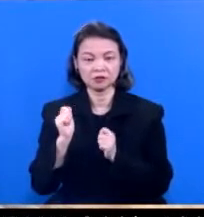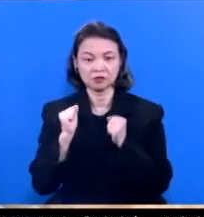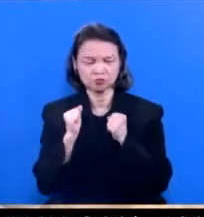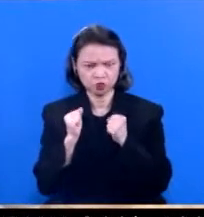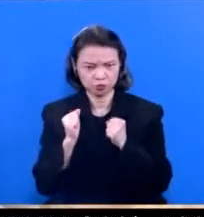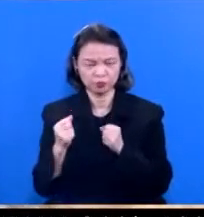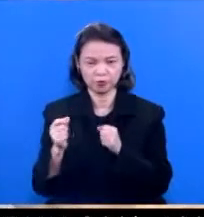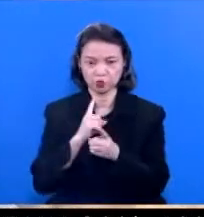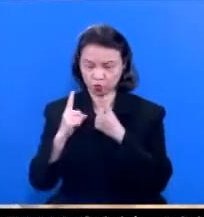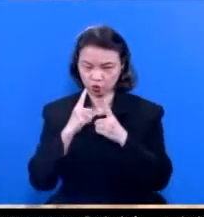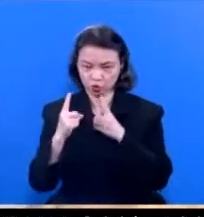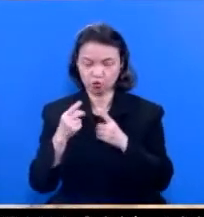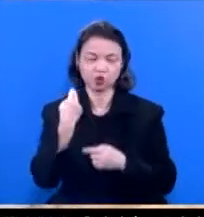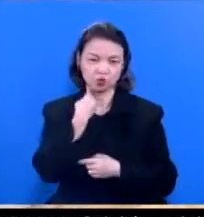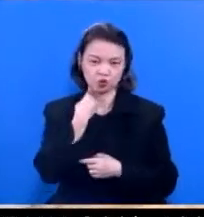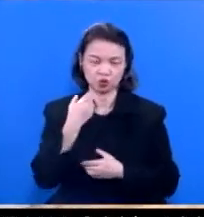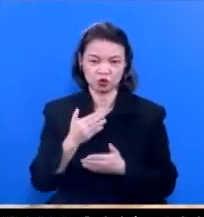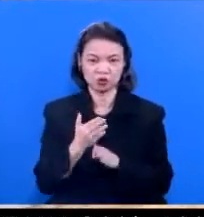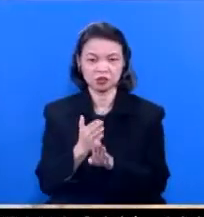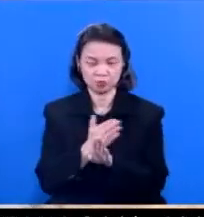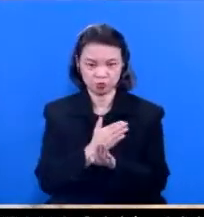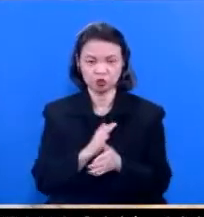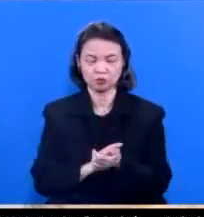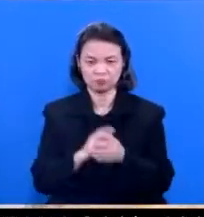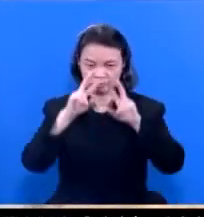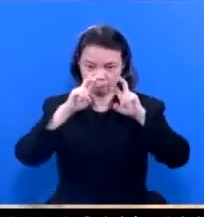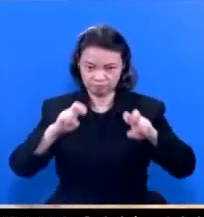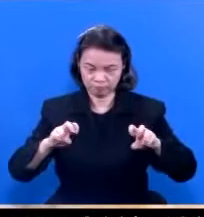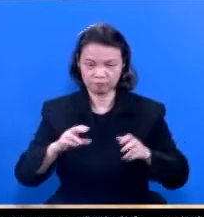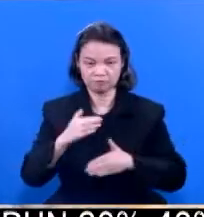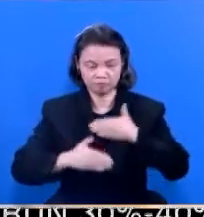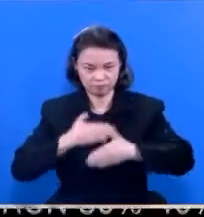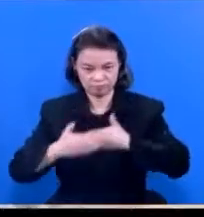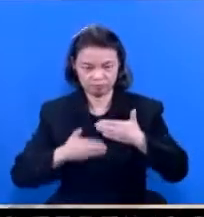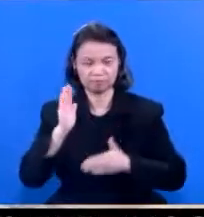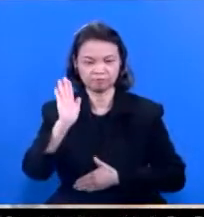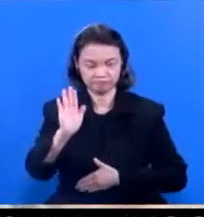sebelum melakukan tindakan lebih jauh. Clarissa Radia, Wahyu Ramadan, Jakarta.